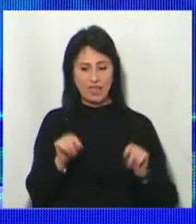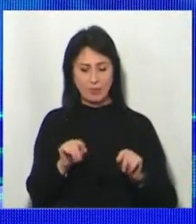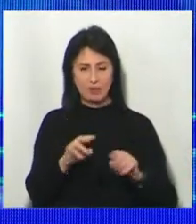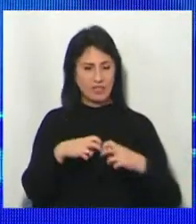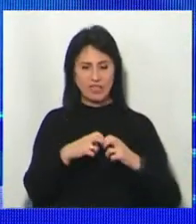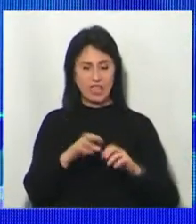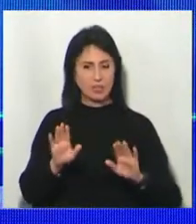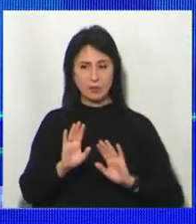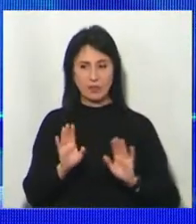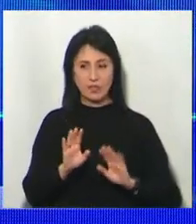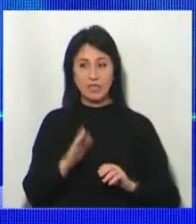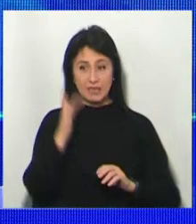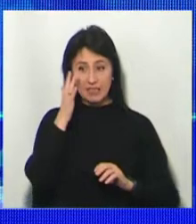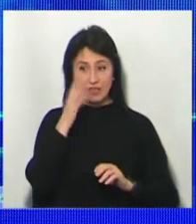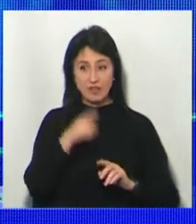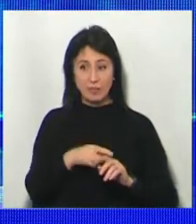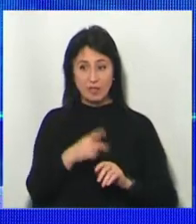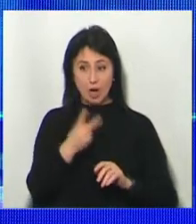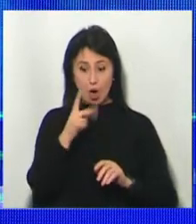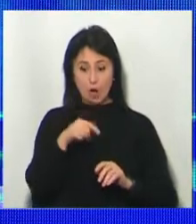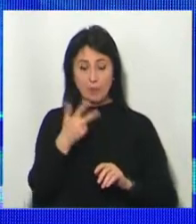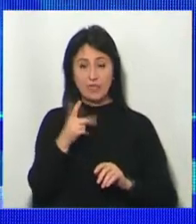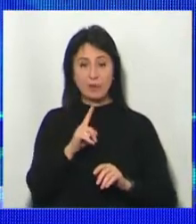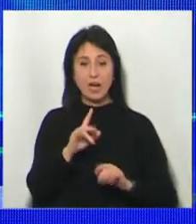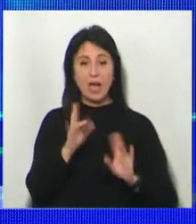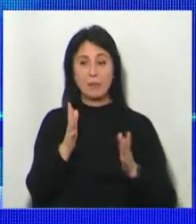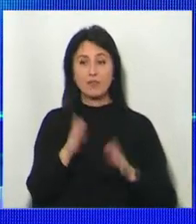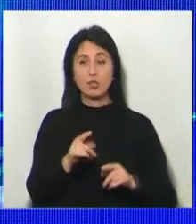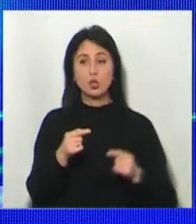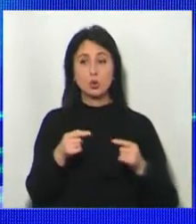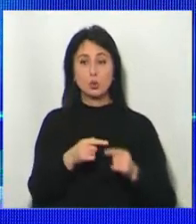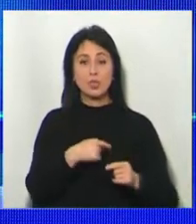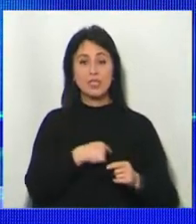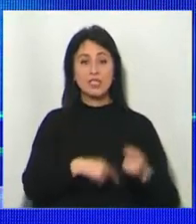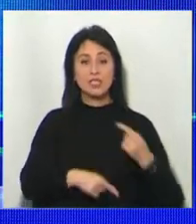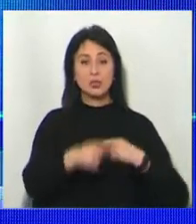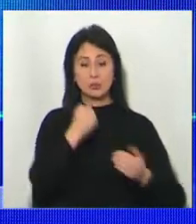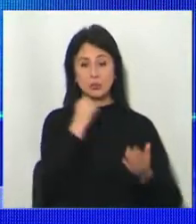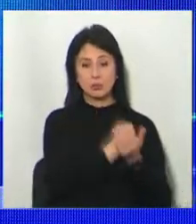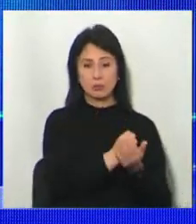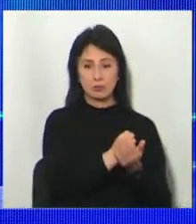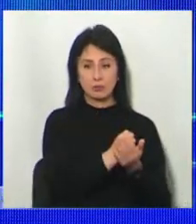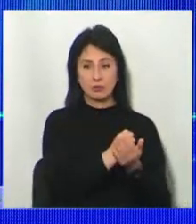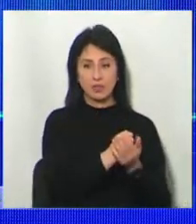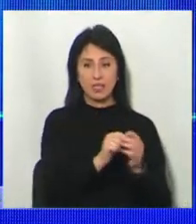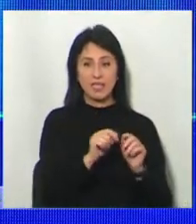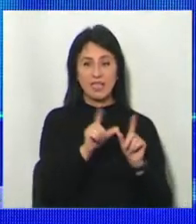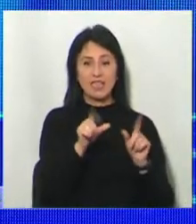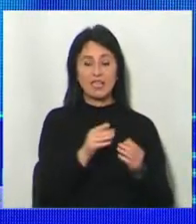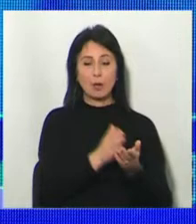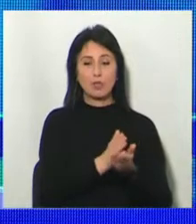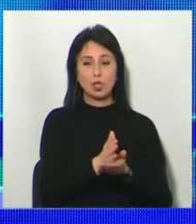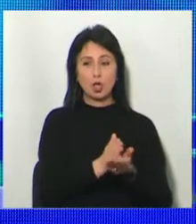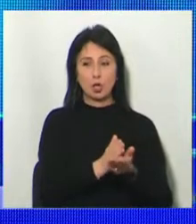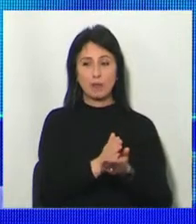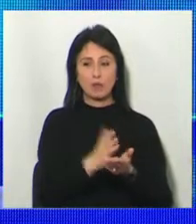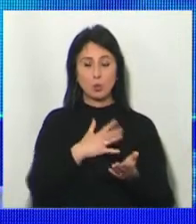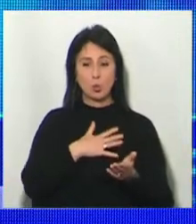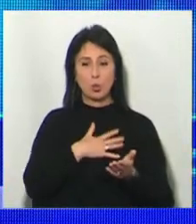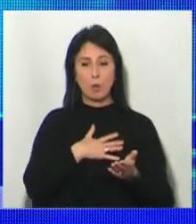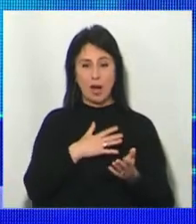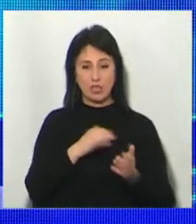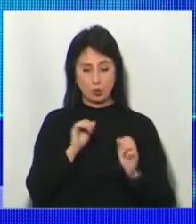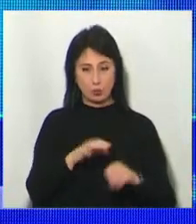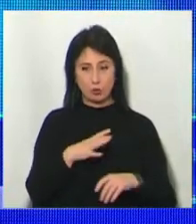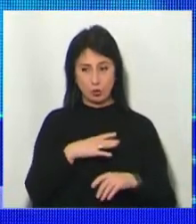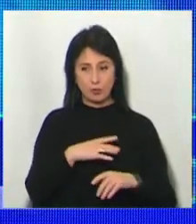arți sahsrebși. Zarmoit gen, tam orme samet, rai marteba, iti, zust, at gusi, zahta dava de bebi, ta tirkmis cronicului, ovog marisoba, ce